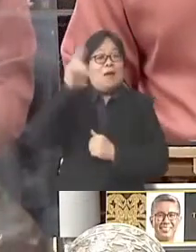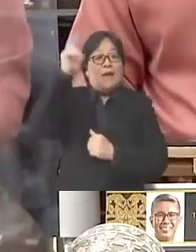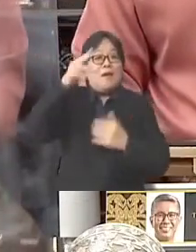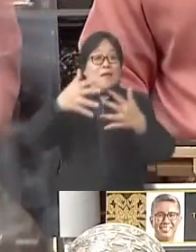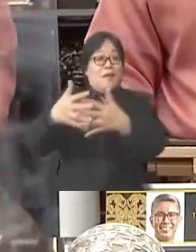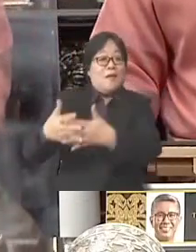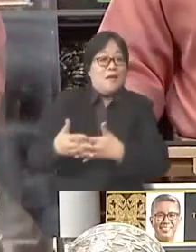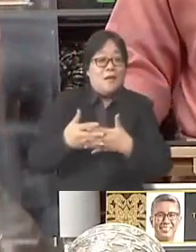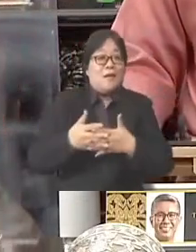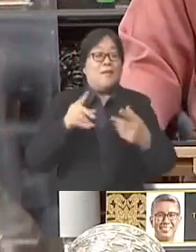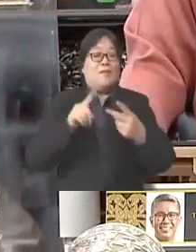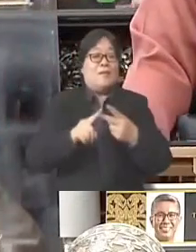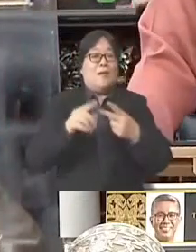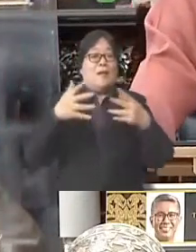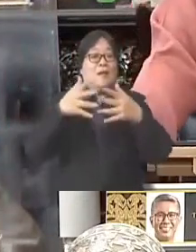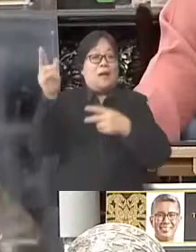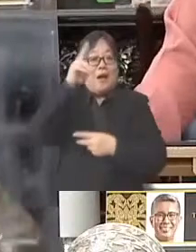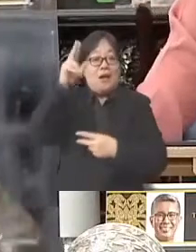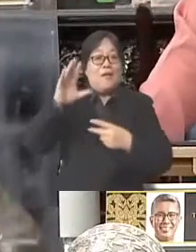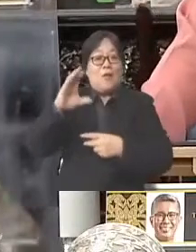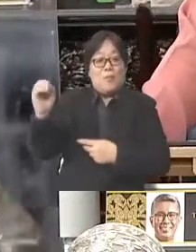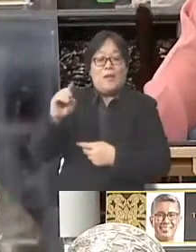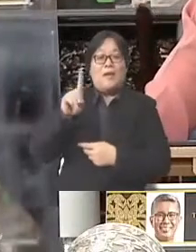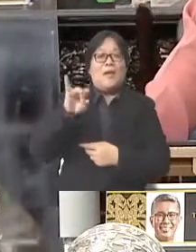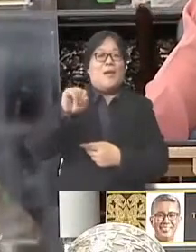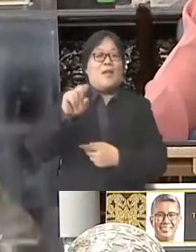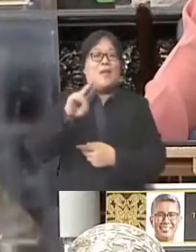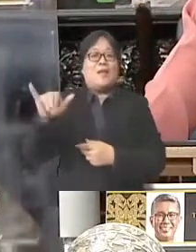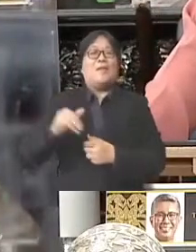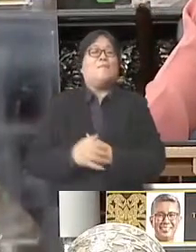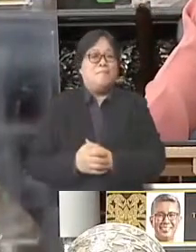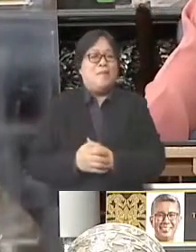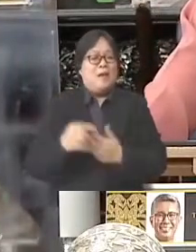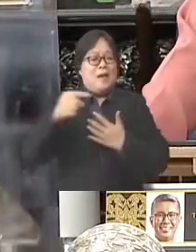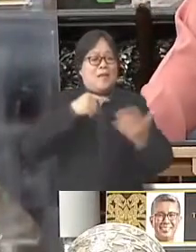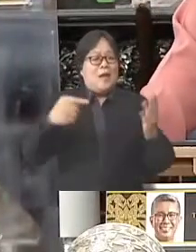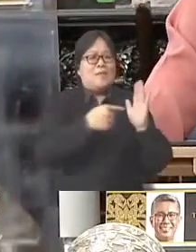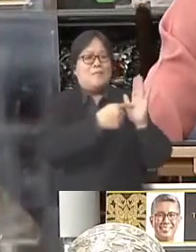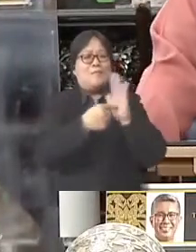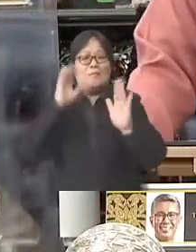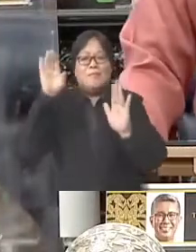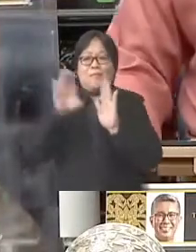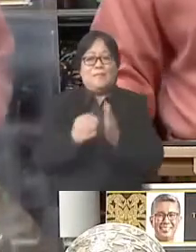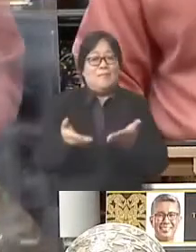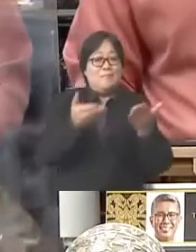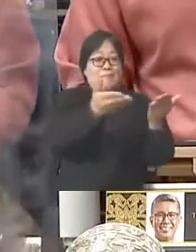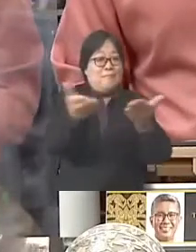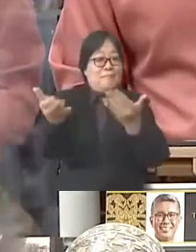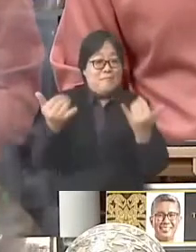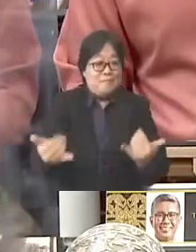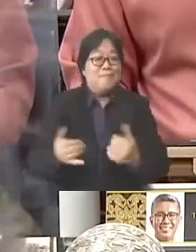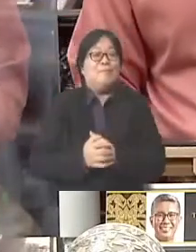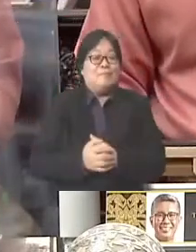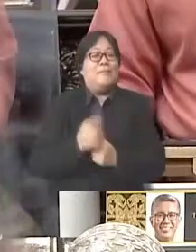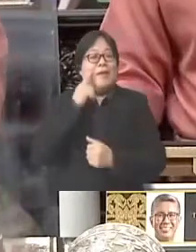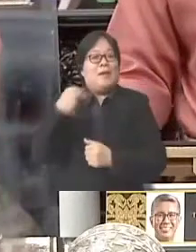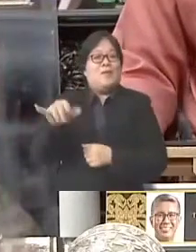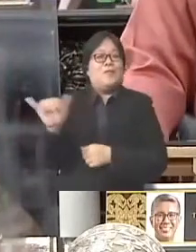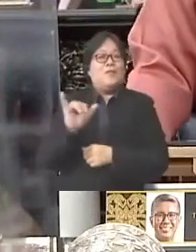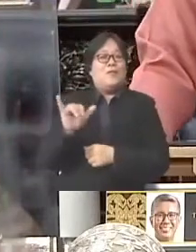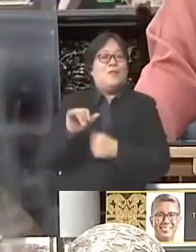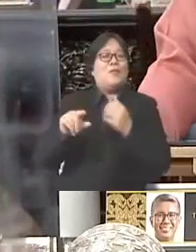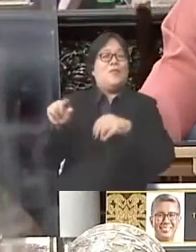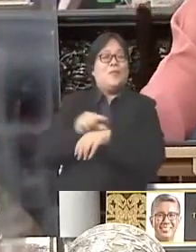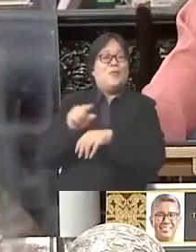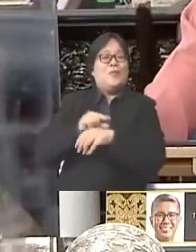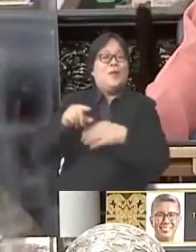kerajaannya mereka syari'at dan carikan Disney antara infografik yang dipaparkan pada stream Adi harapannya formasi Kalian juga menggunakan